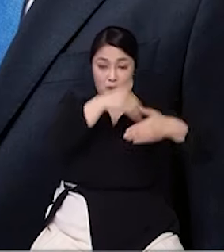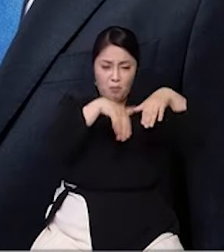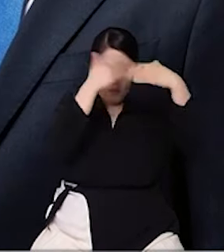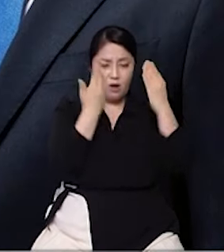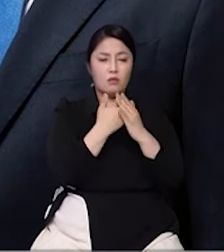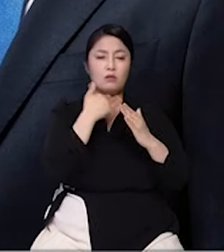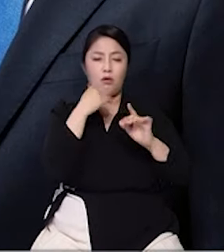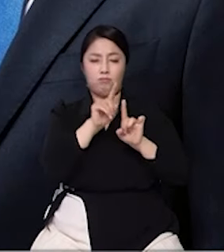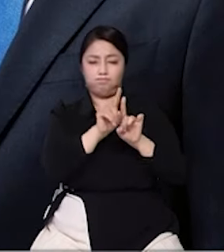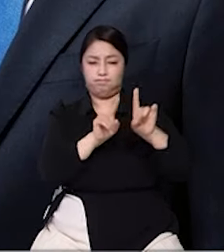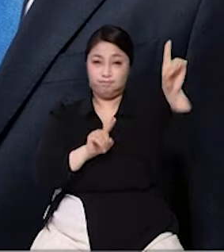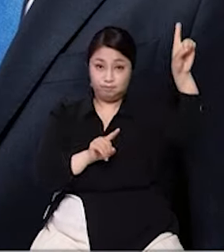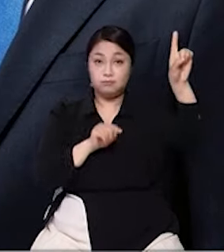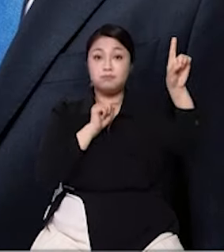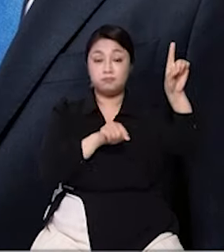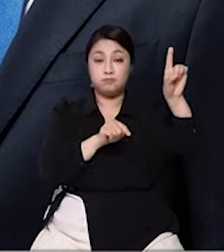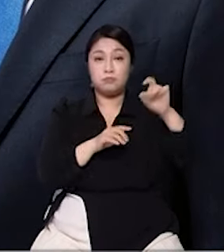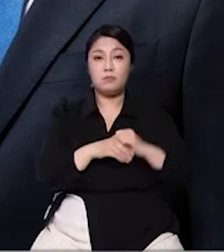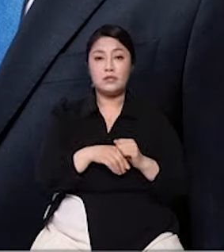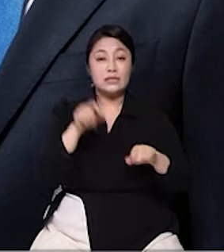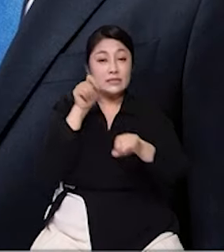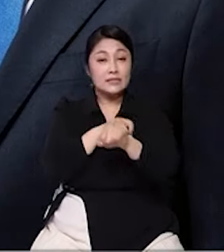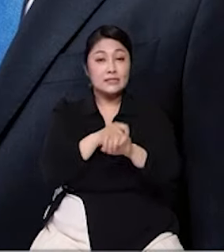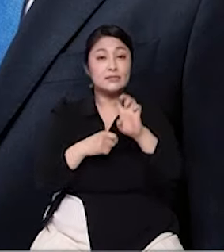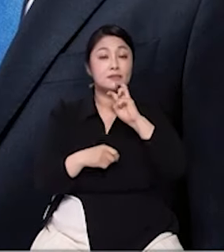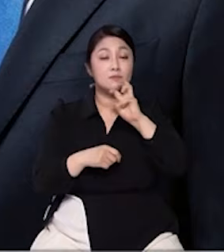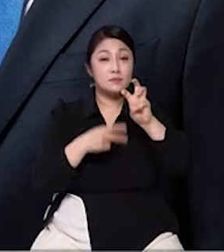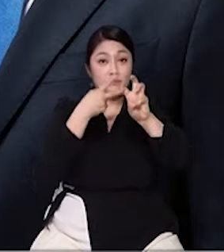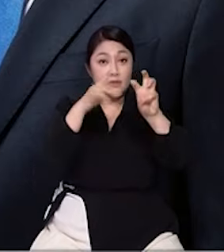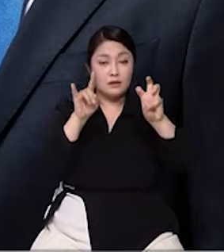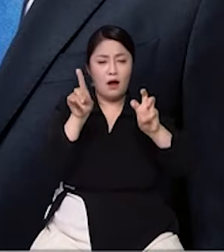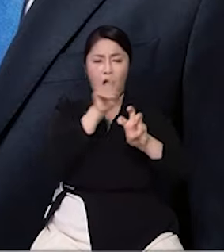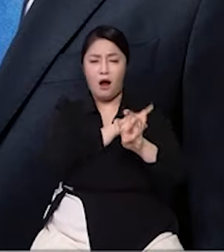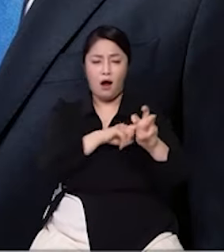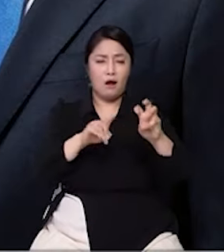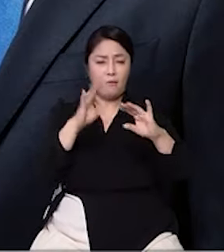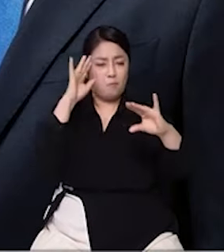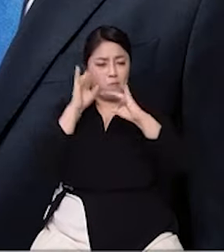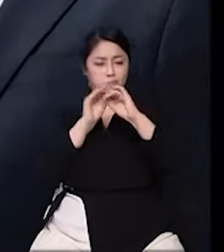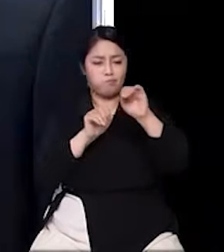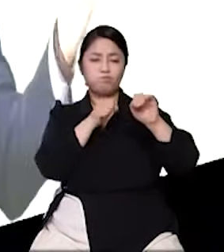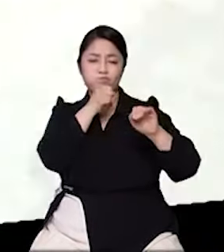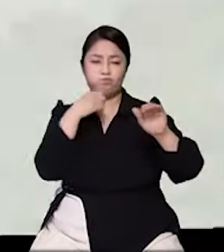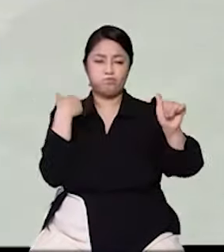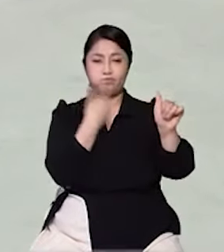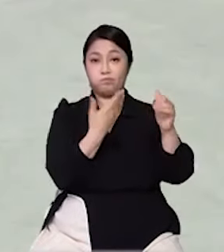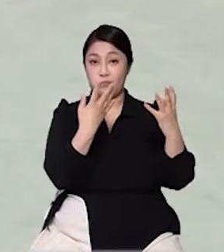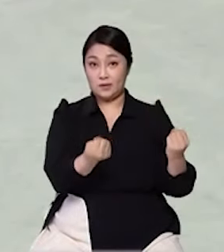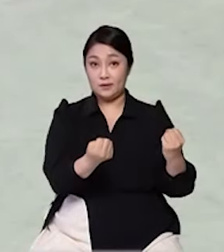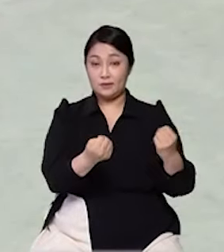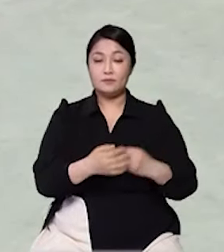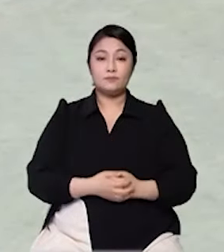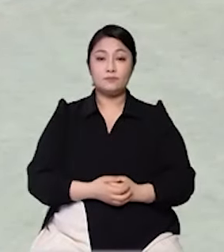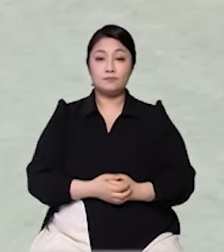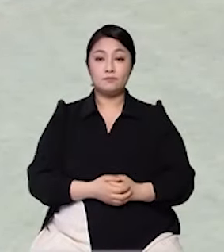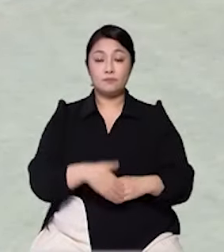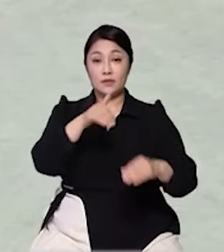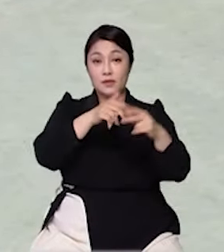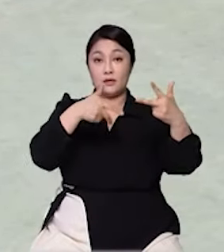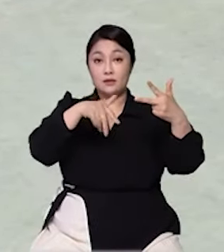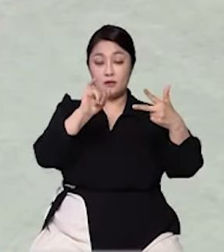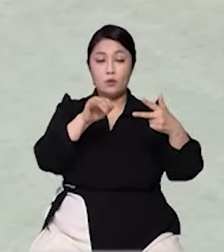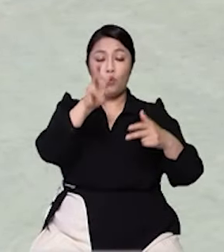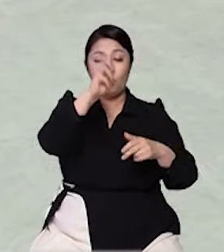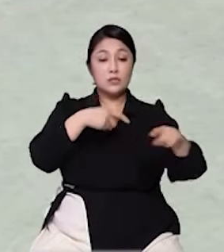더 높은 선호도를 기록했고 특히 30대에서 가장 큰 격차를 보였습니다 민선 7기